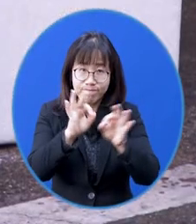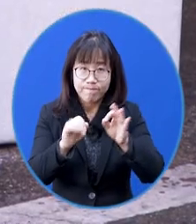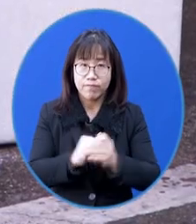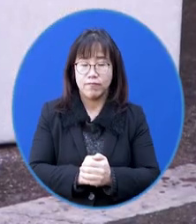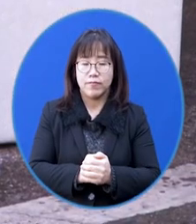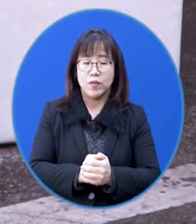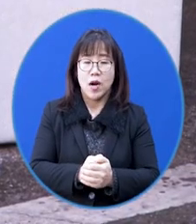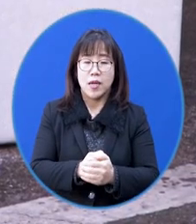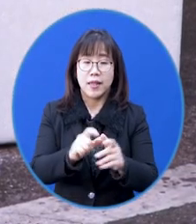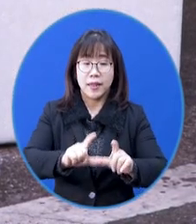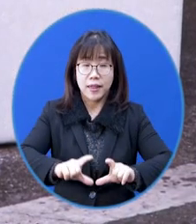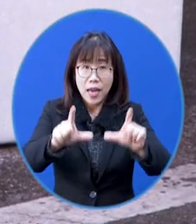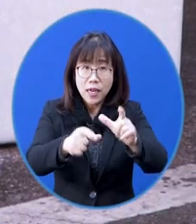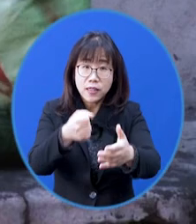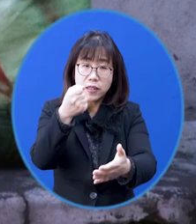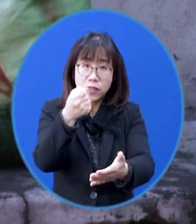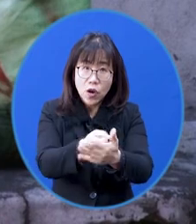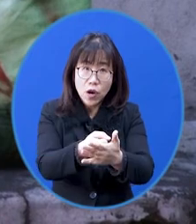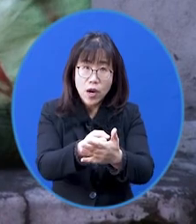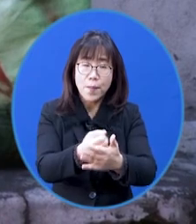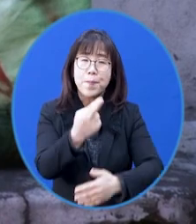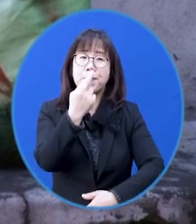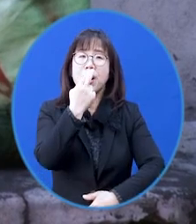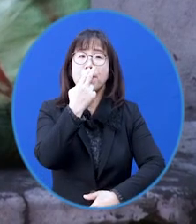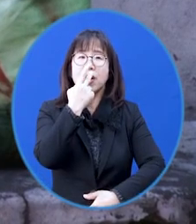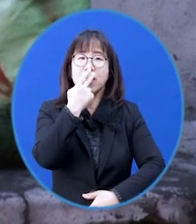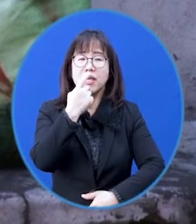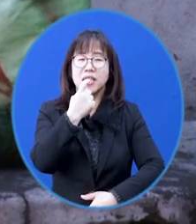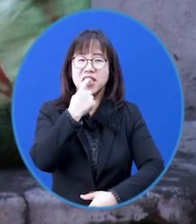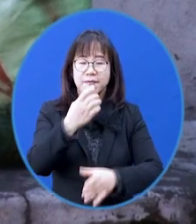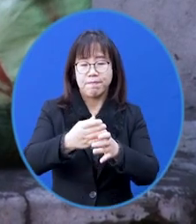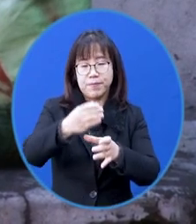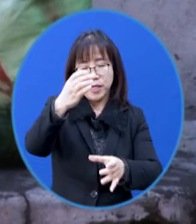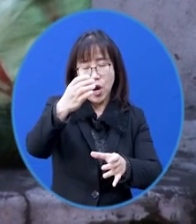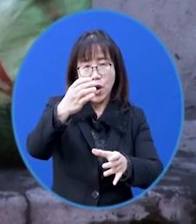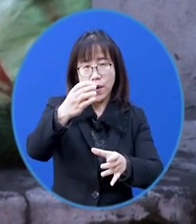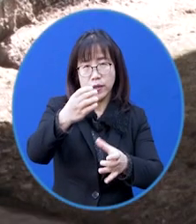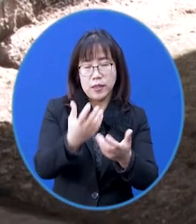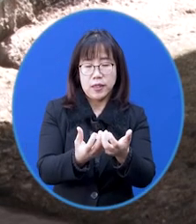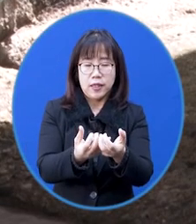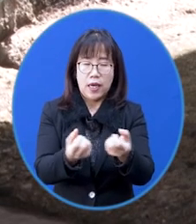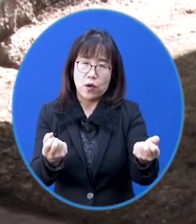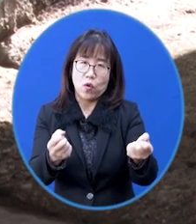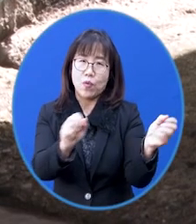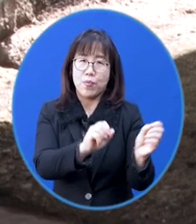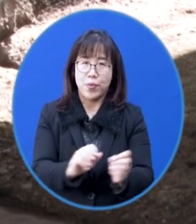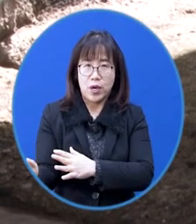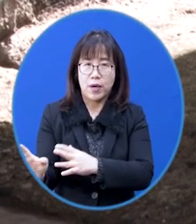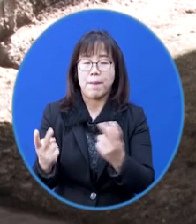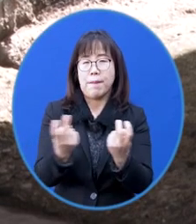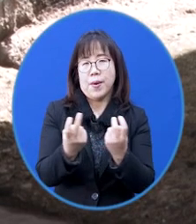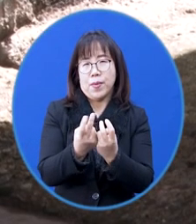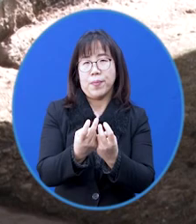방식에서 정해진 요일에 폐비닐과 무색투명 페트병을 별도 배출하는